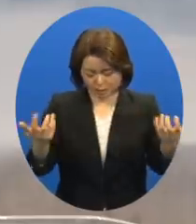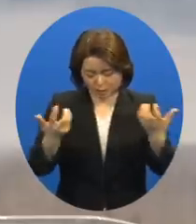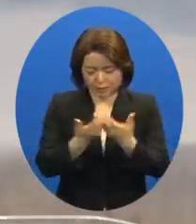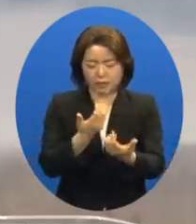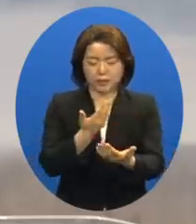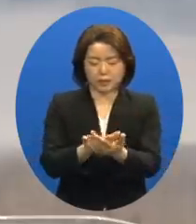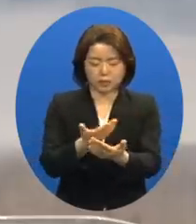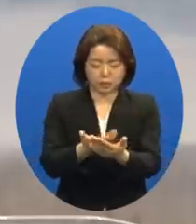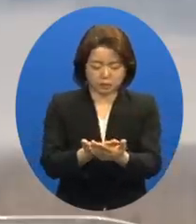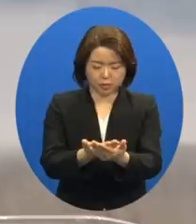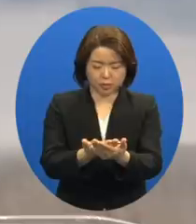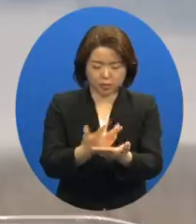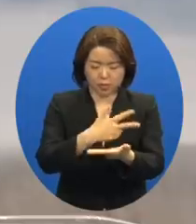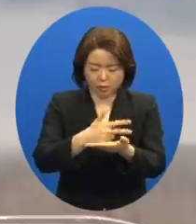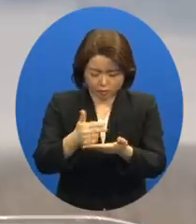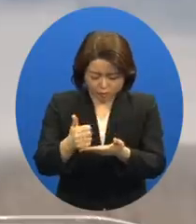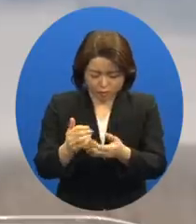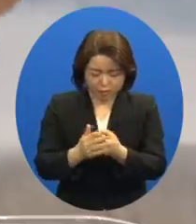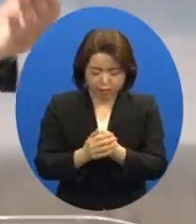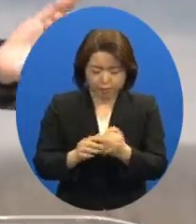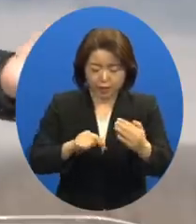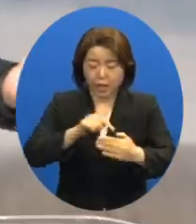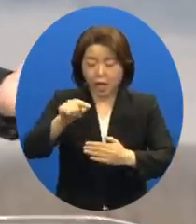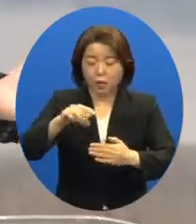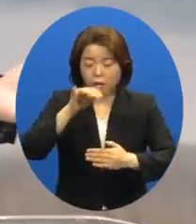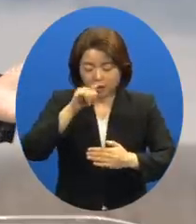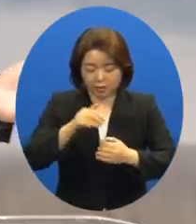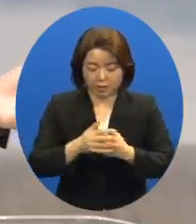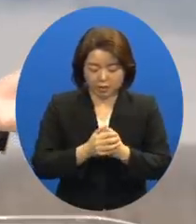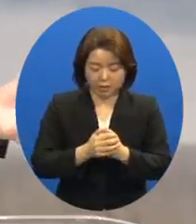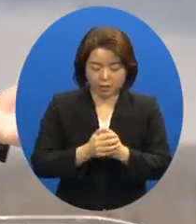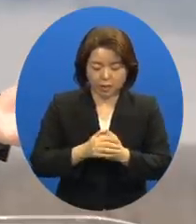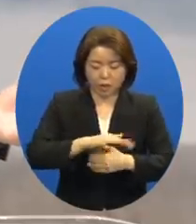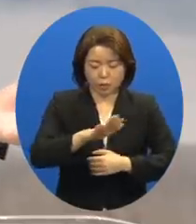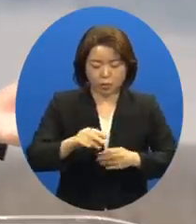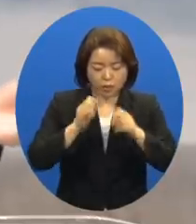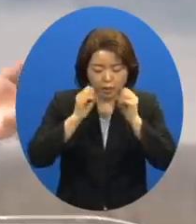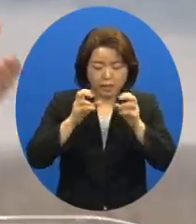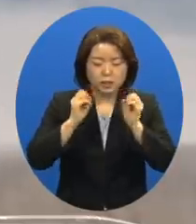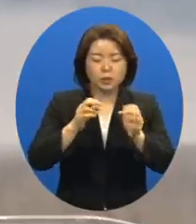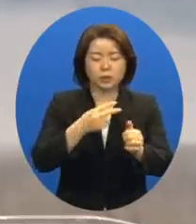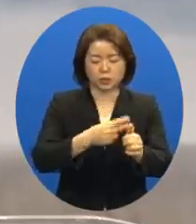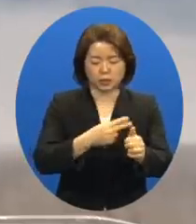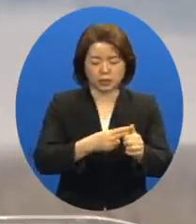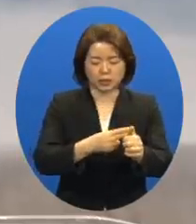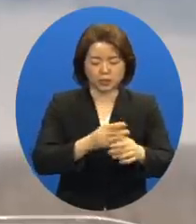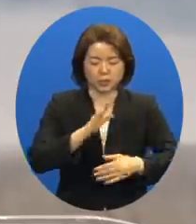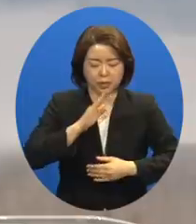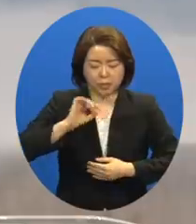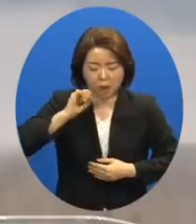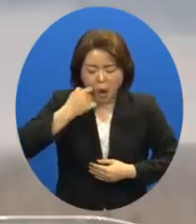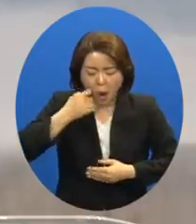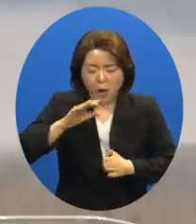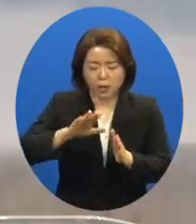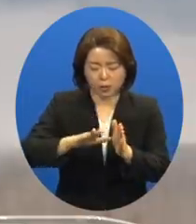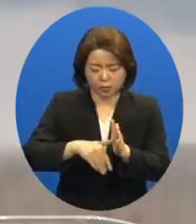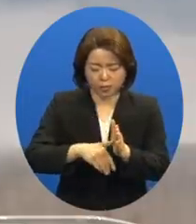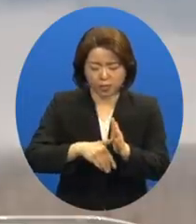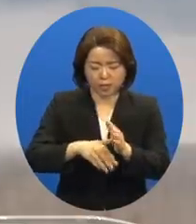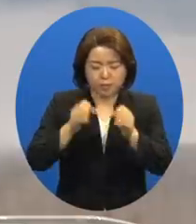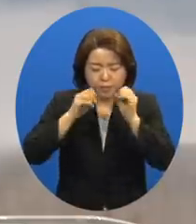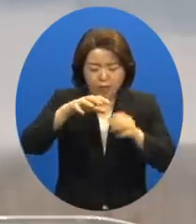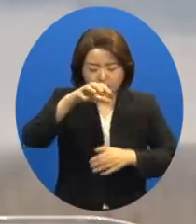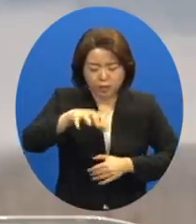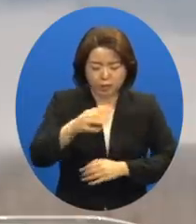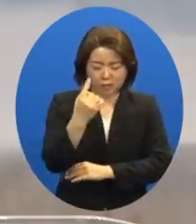주옵소서. 주님, 해외에 나가 있는 우리 선교사님들, 참으로 어려운 때에 선교지를